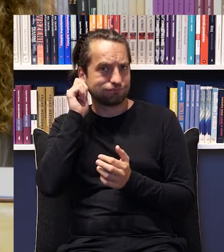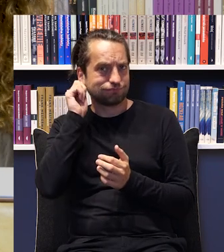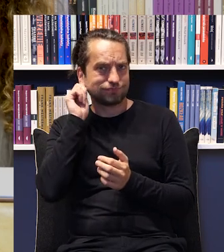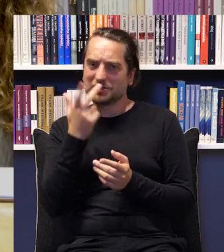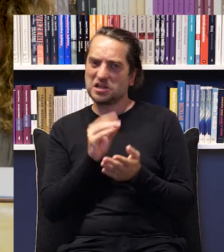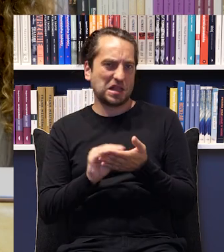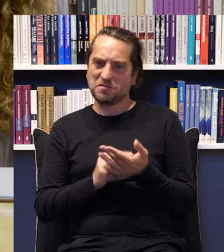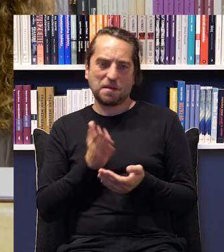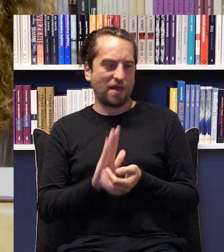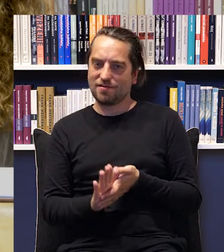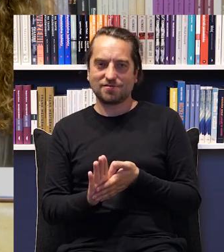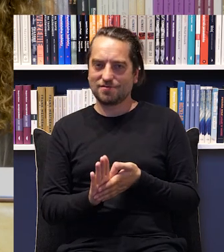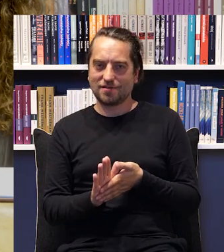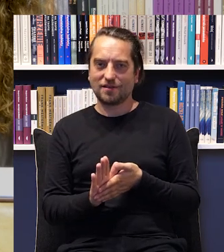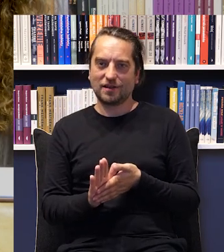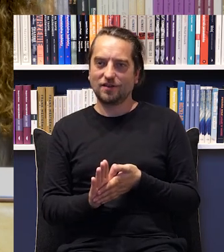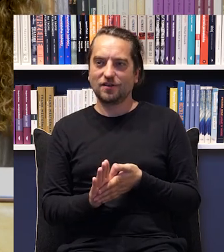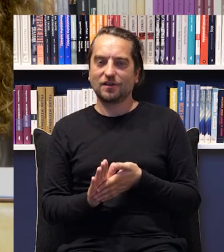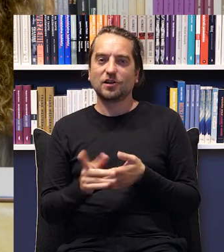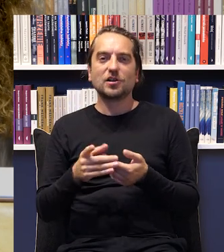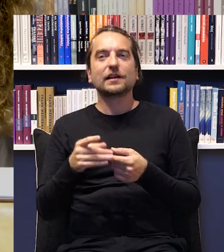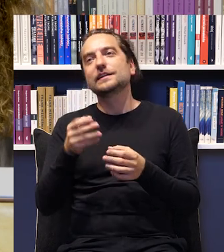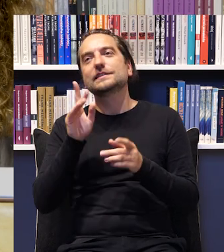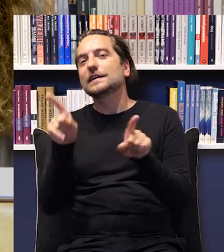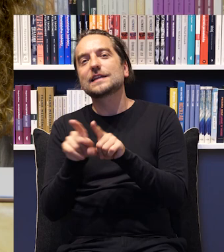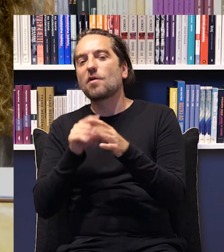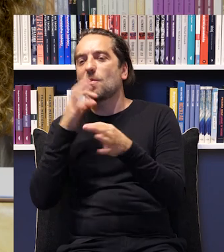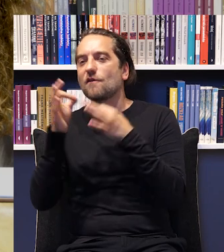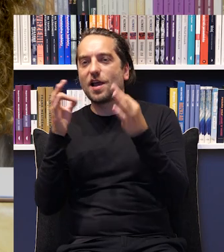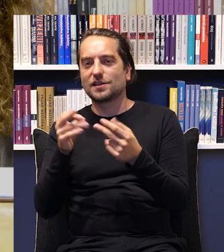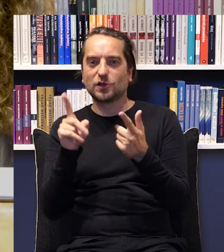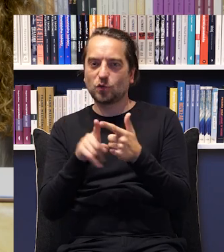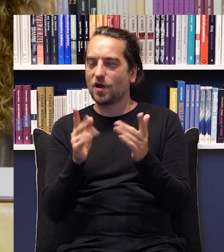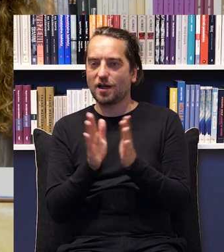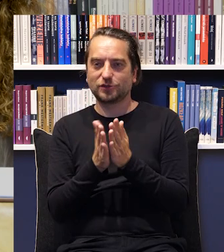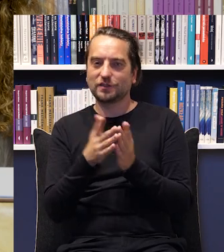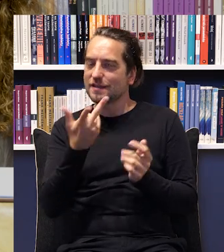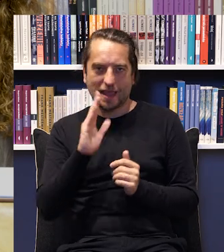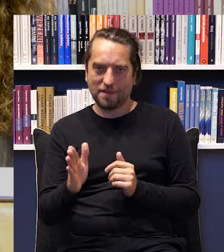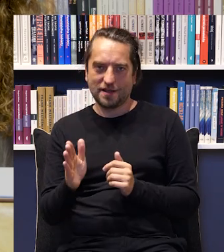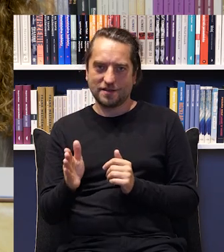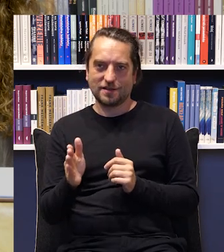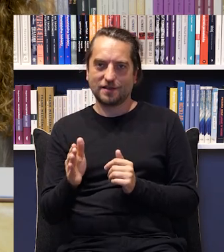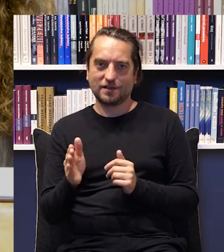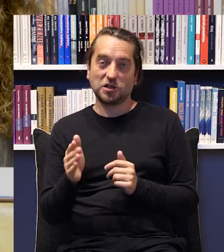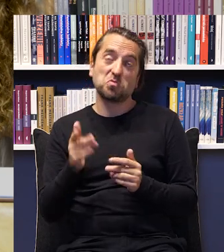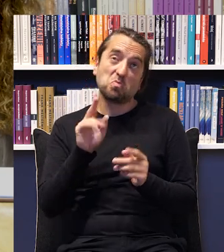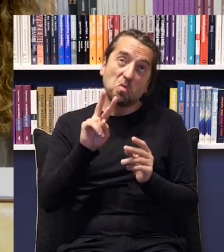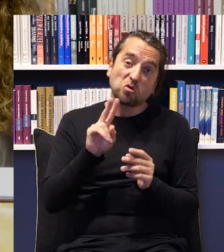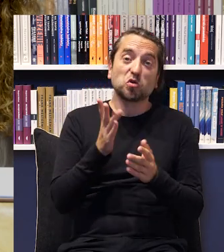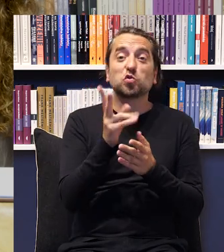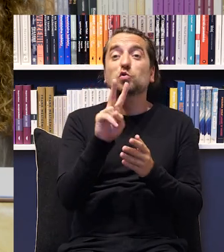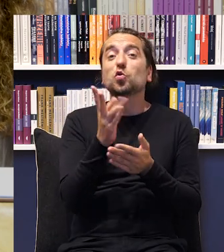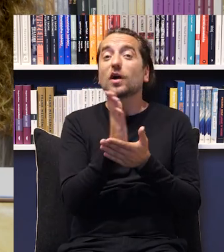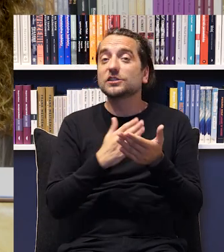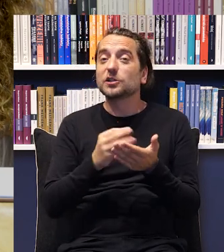nie napiszę drugiej książki tą samą narracją, bo to jest po prostu bez sensu. Chyba żebym pisała drugą część, co moja